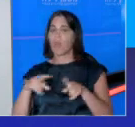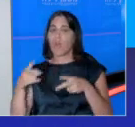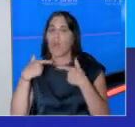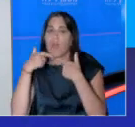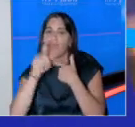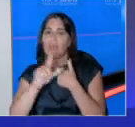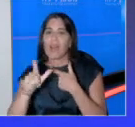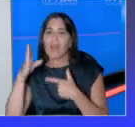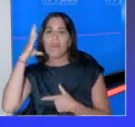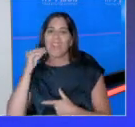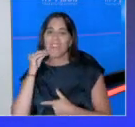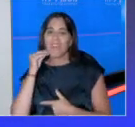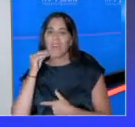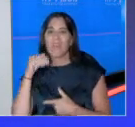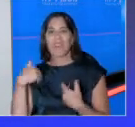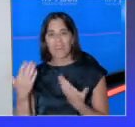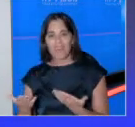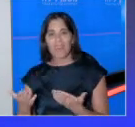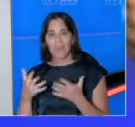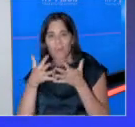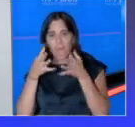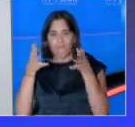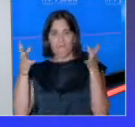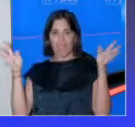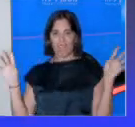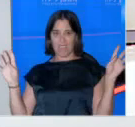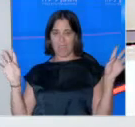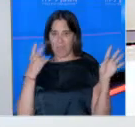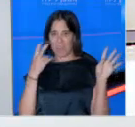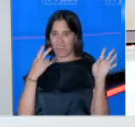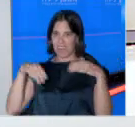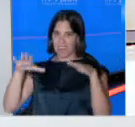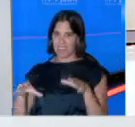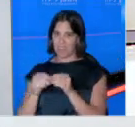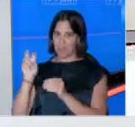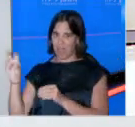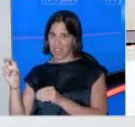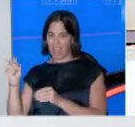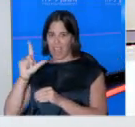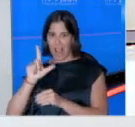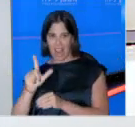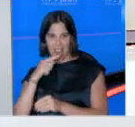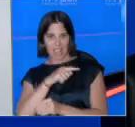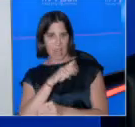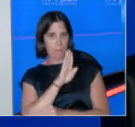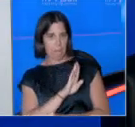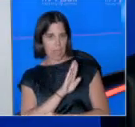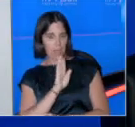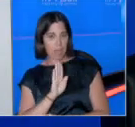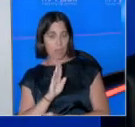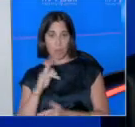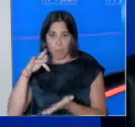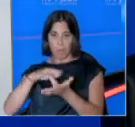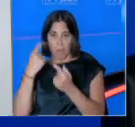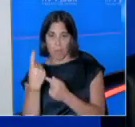לכם איזה עונג זה, קחו ווייד פריים, לשבת עם אתרה גרמן, נילי מאדרר, וגם עם בהירה ברדוגו באולפן